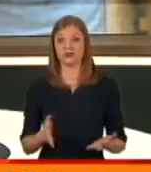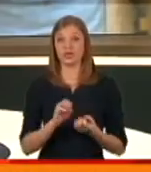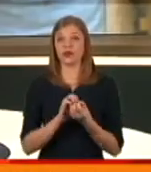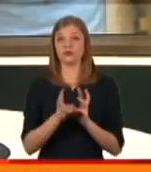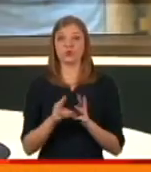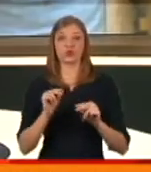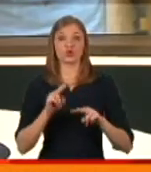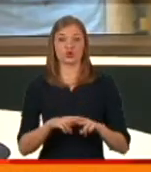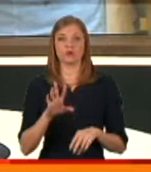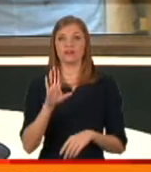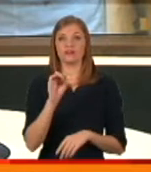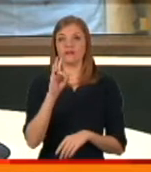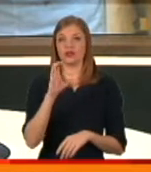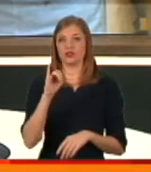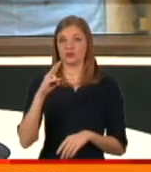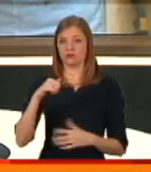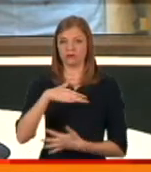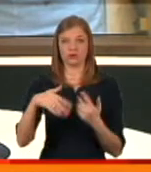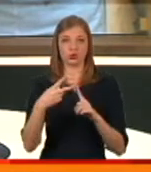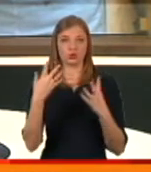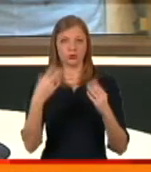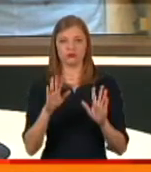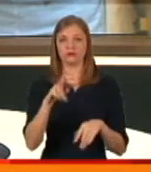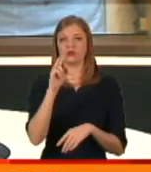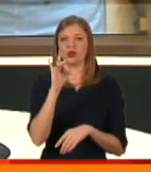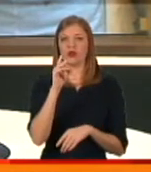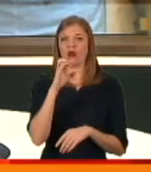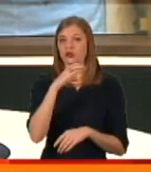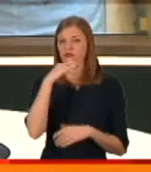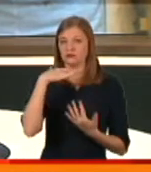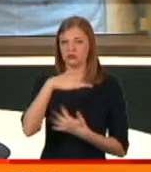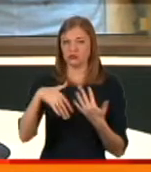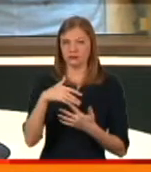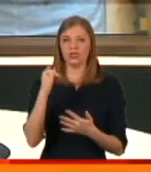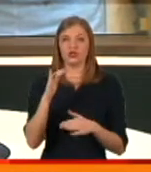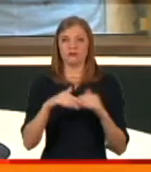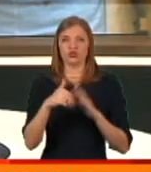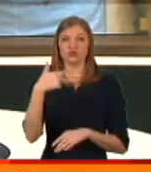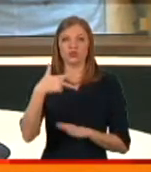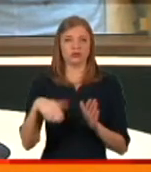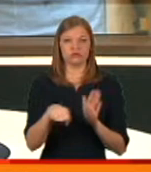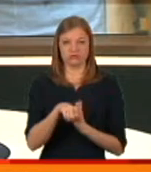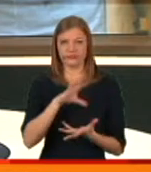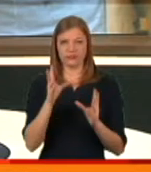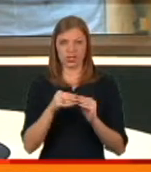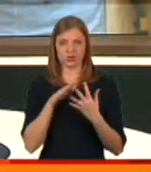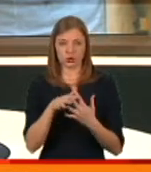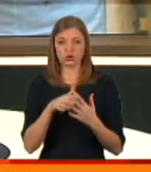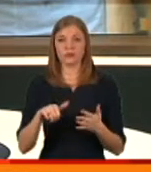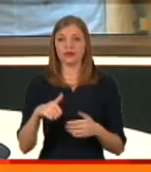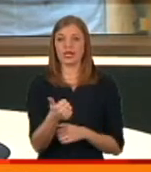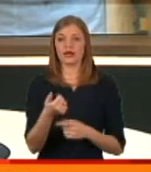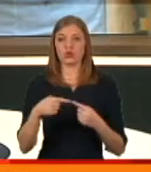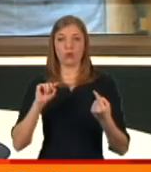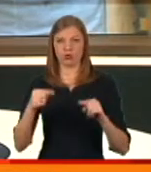Потрощена столиця Венесуелу колотить. Другий день у Каракасі чималі руйнування. Вже майже три десятки загиблих у наслідок сутичок. Лідер опозиції,